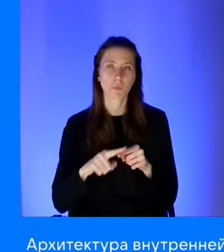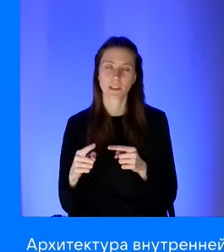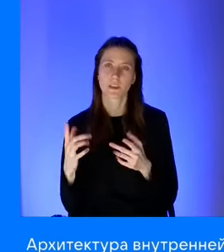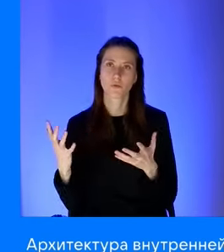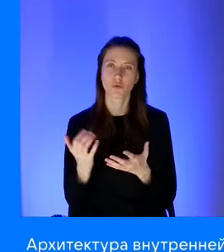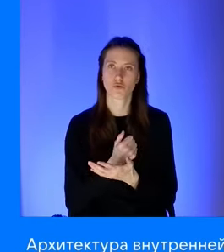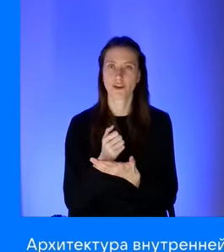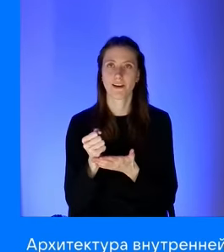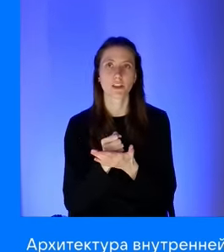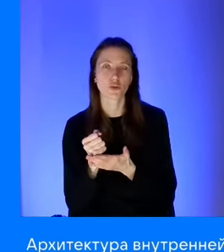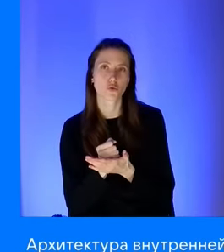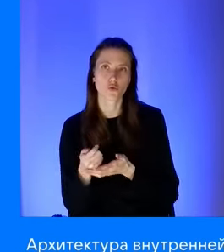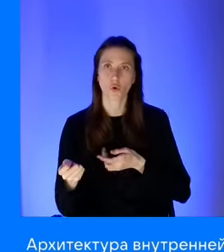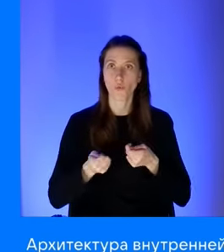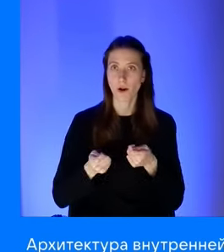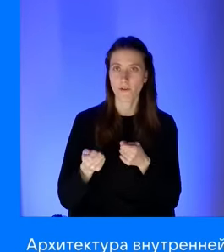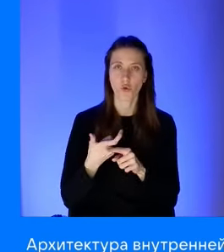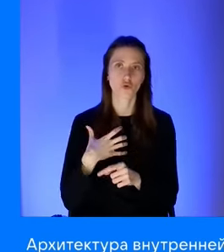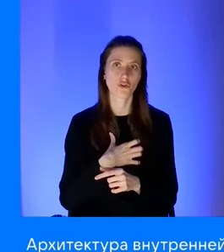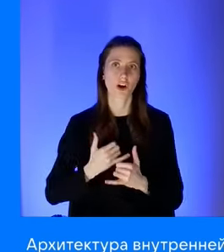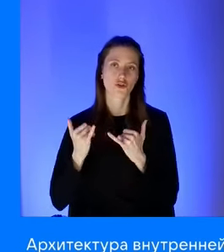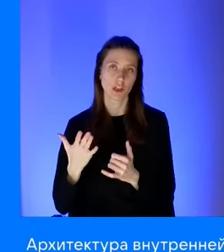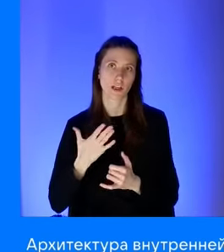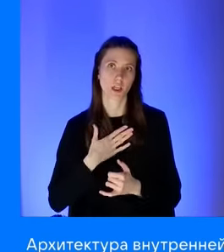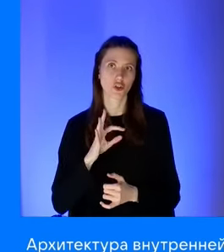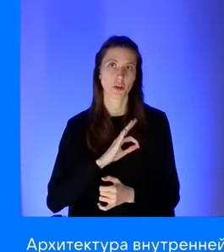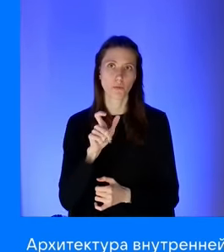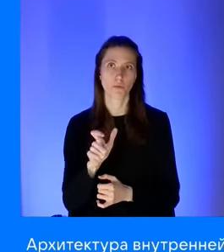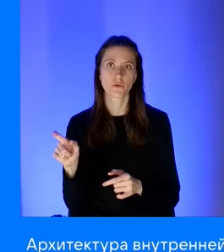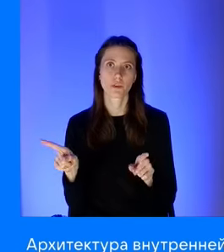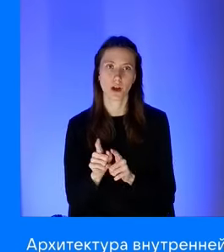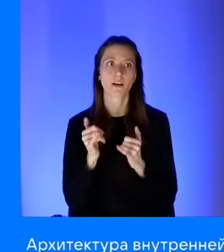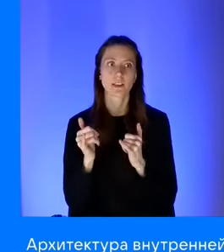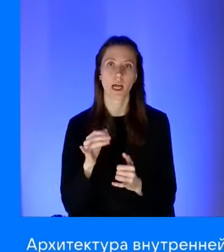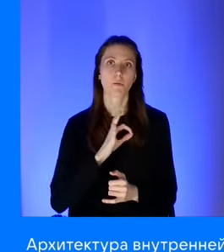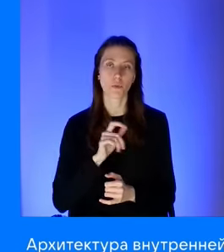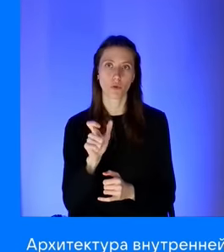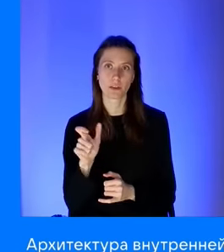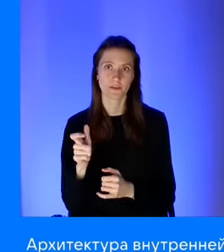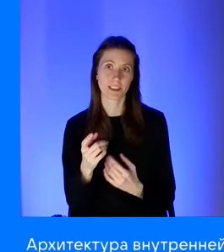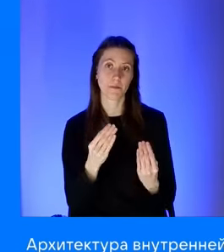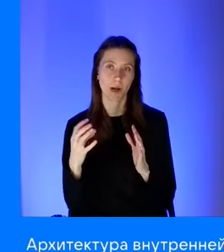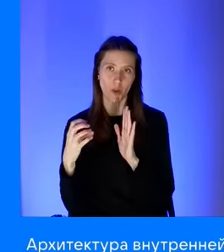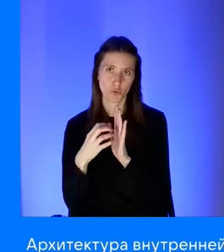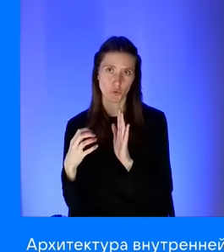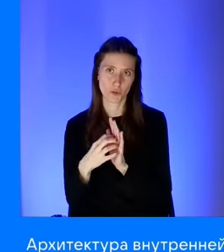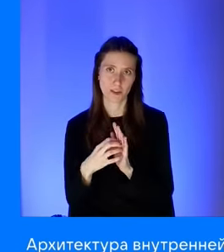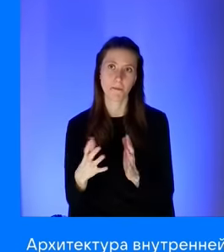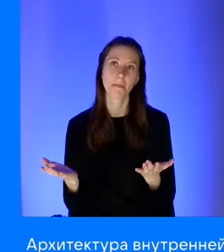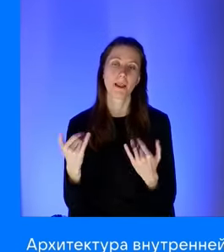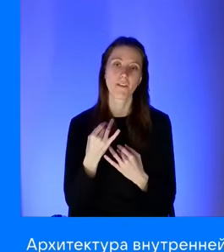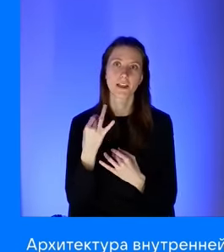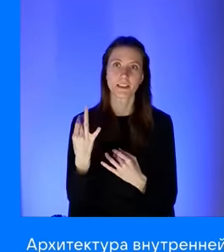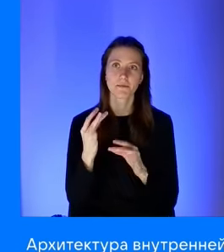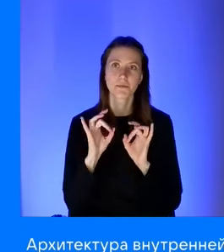управление этим важно для нашего пользователя как вот для нашего пользователя продукта Ну и Про остальное мы не забываем Давайте поговорим